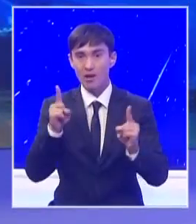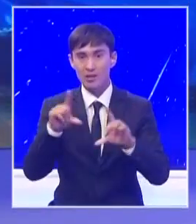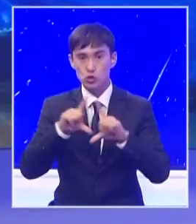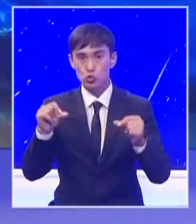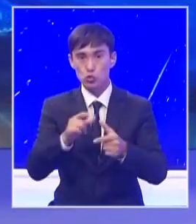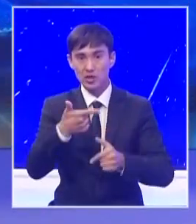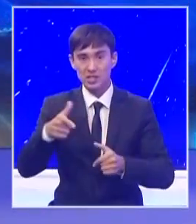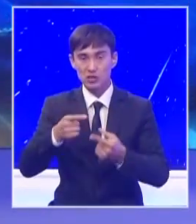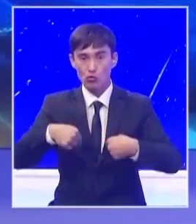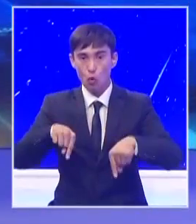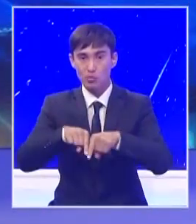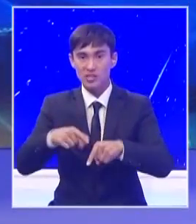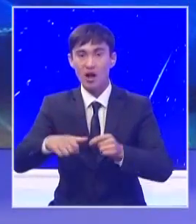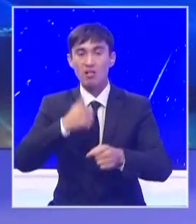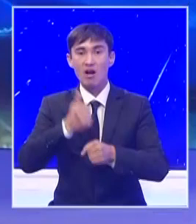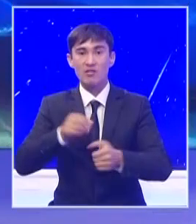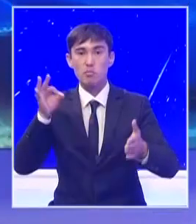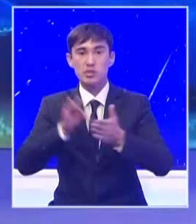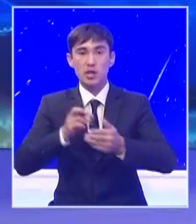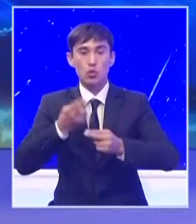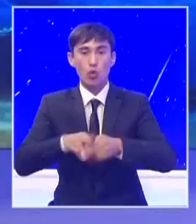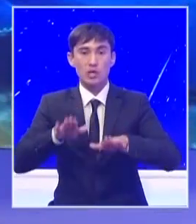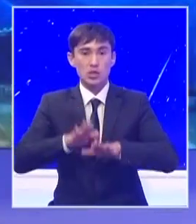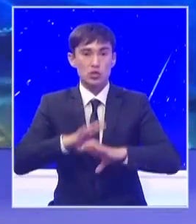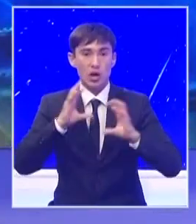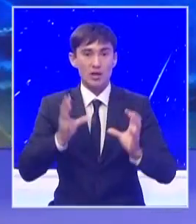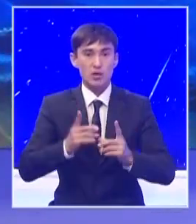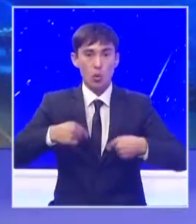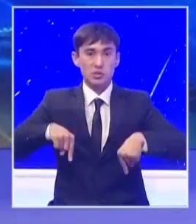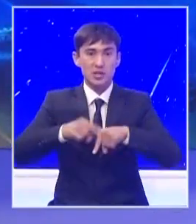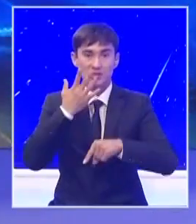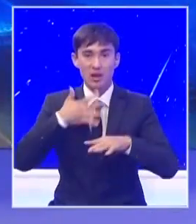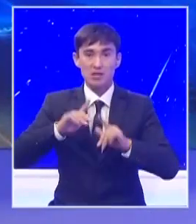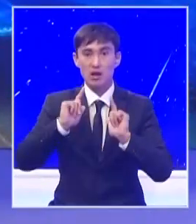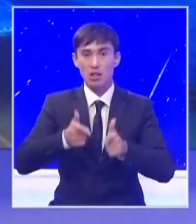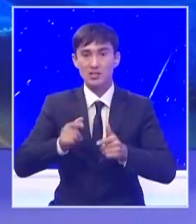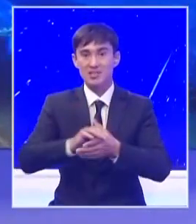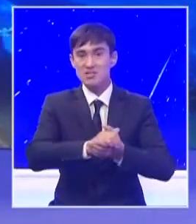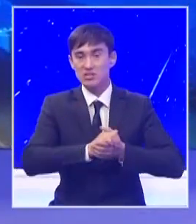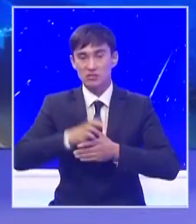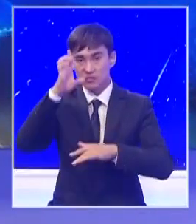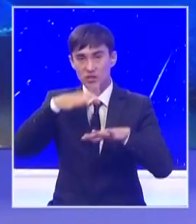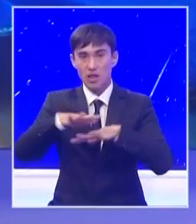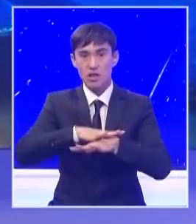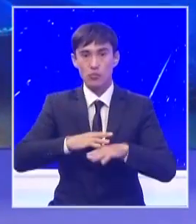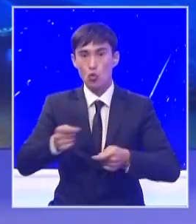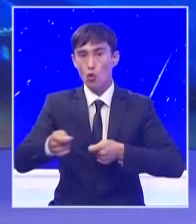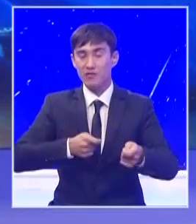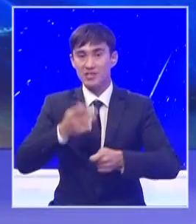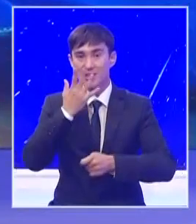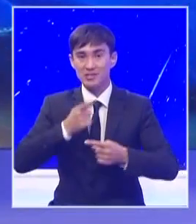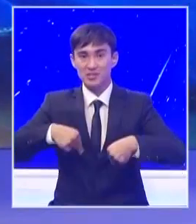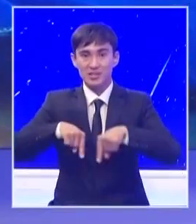института гражданского общества, главной миссией которого остается сохранение общенационального согласия и единства в стране.